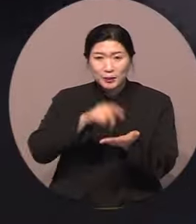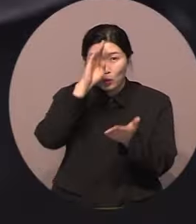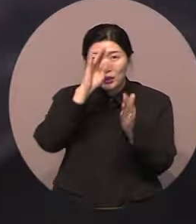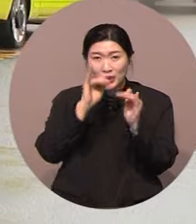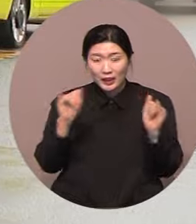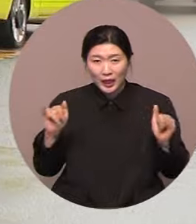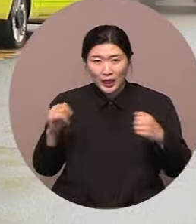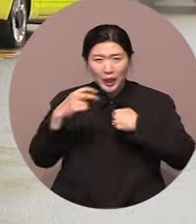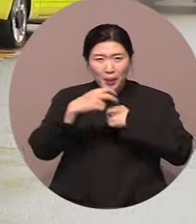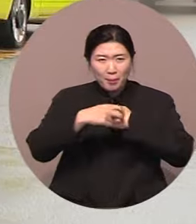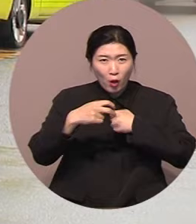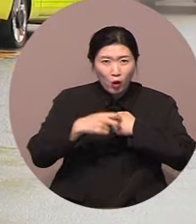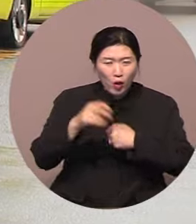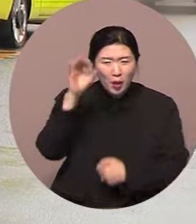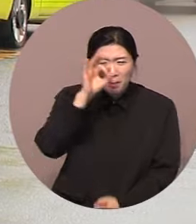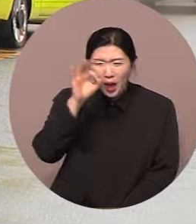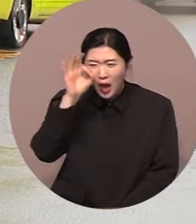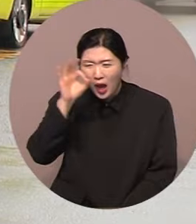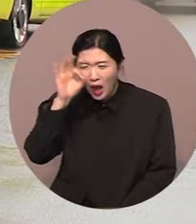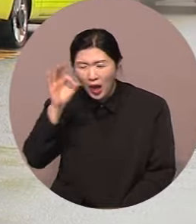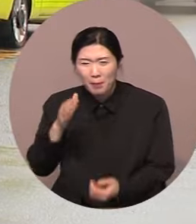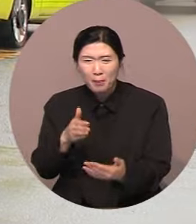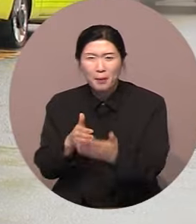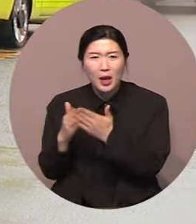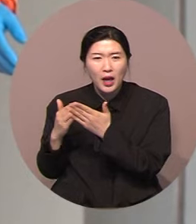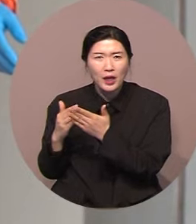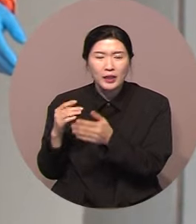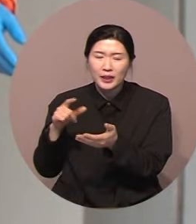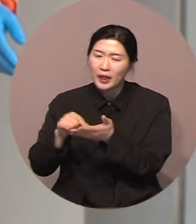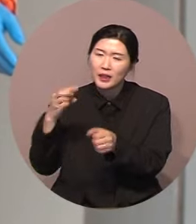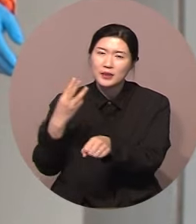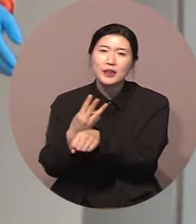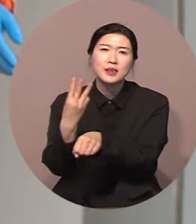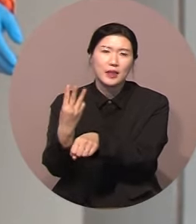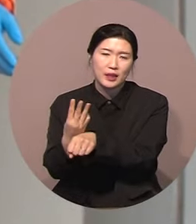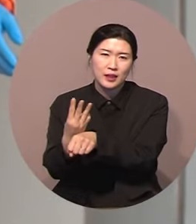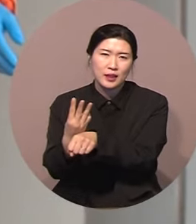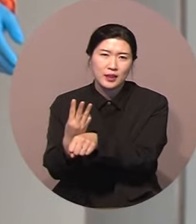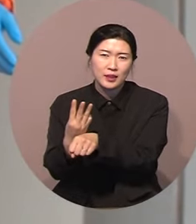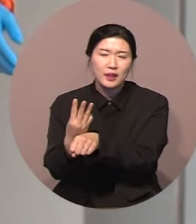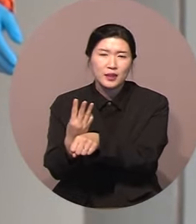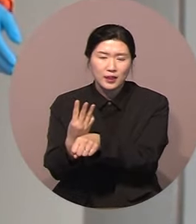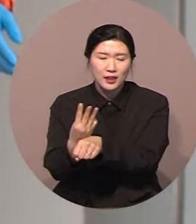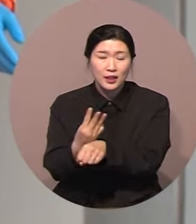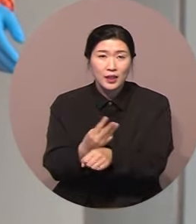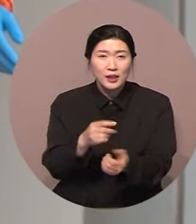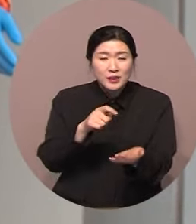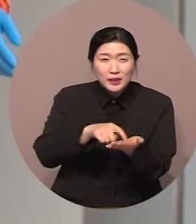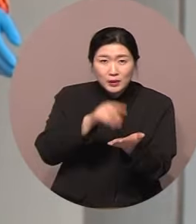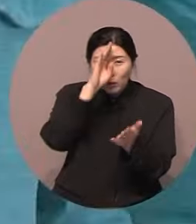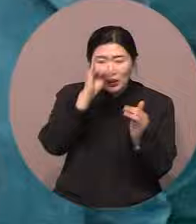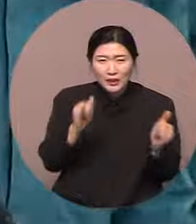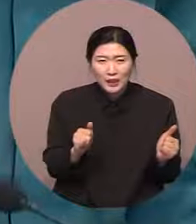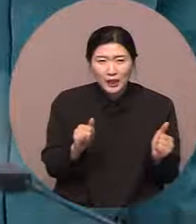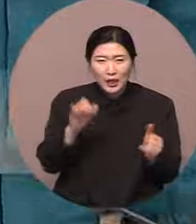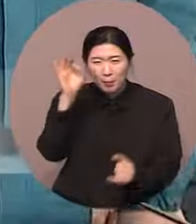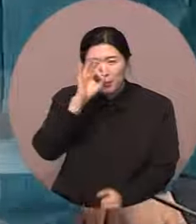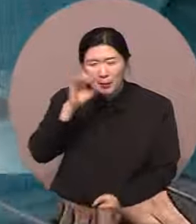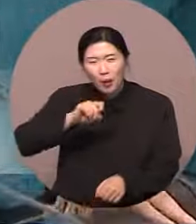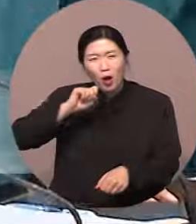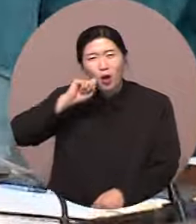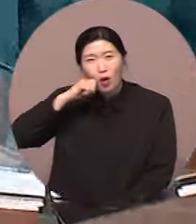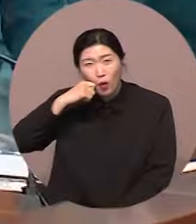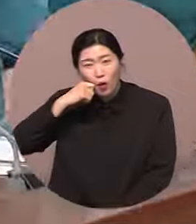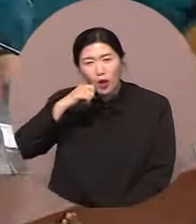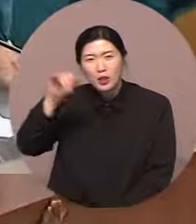병원 이송이 길게는 3시간가량 지연됐습니다. 응급 환자의 이송에 차질이 잇따르자 정부는 대전을 포함한